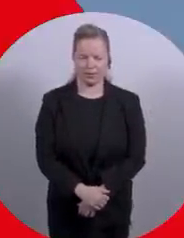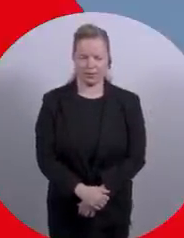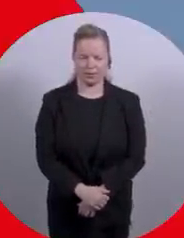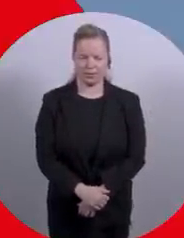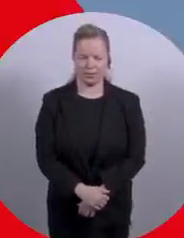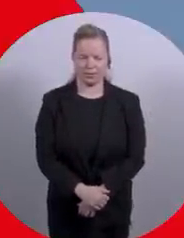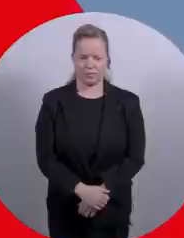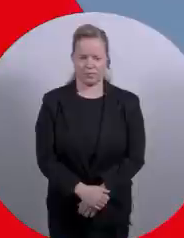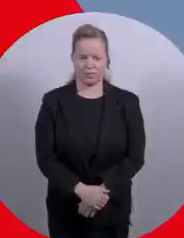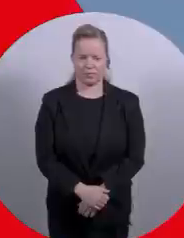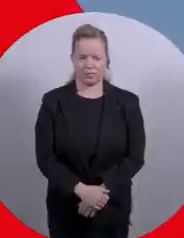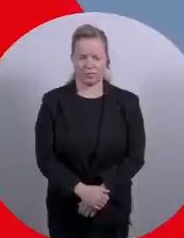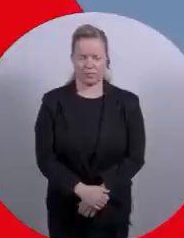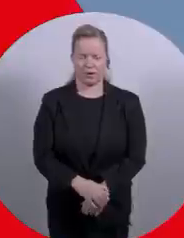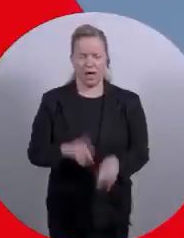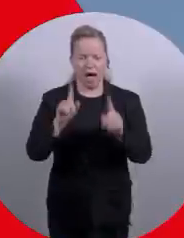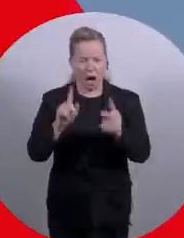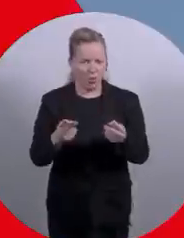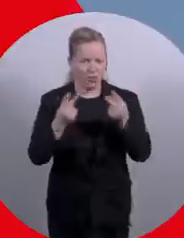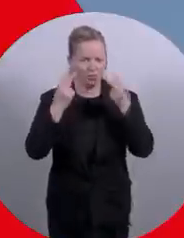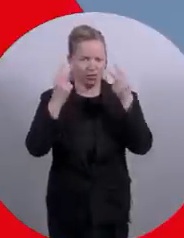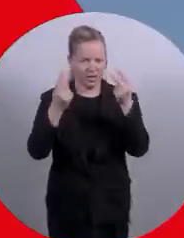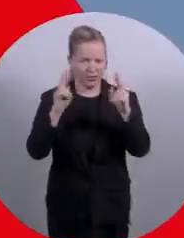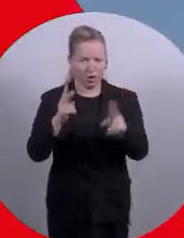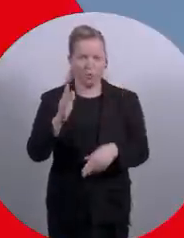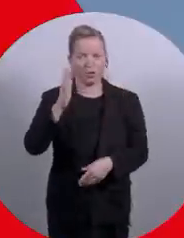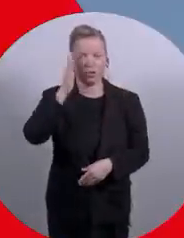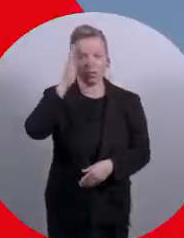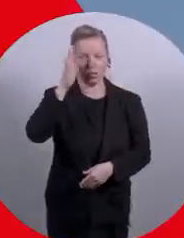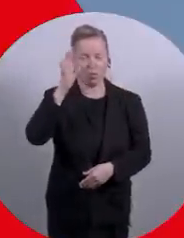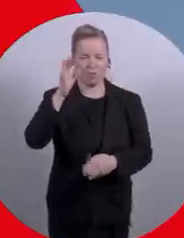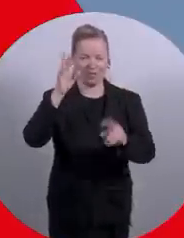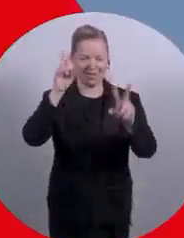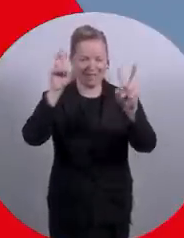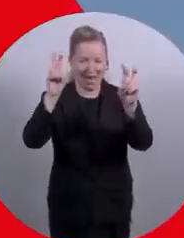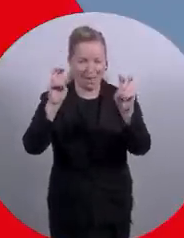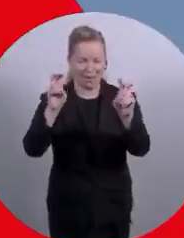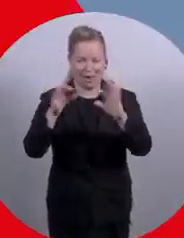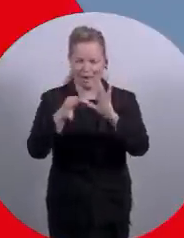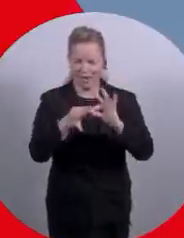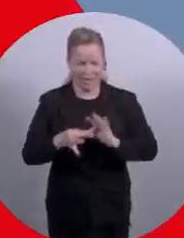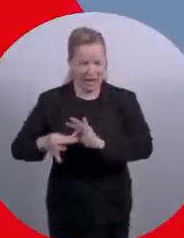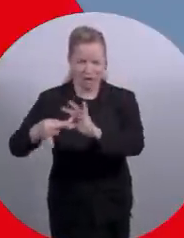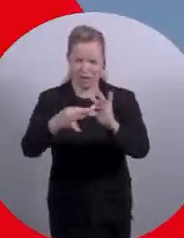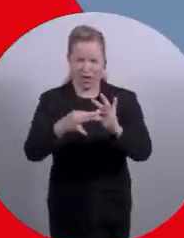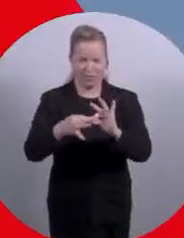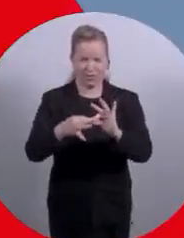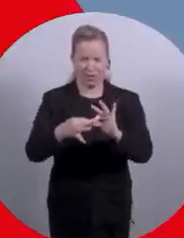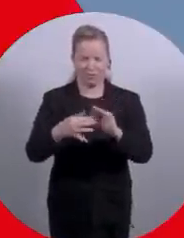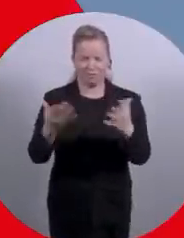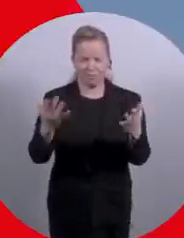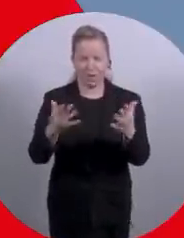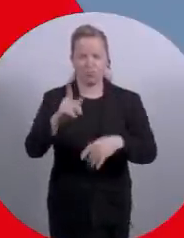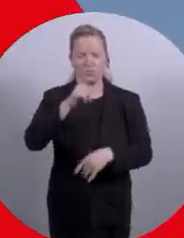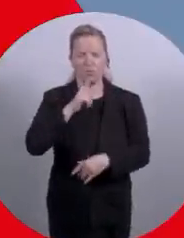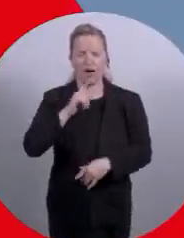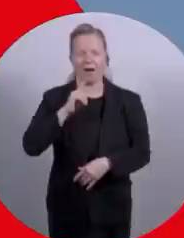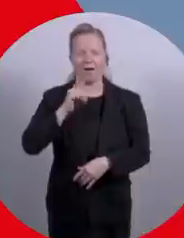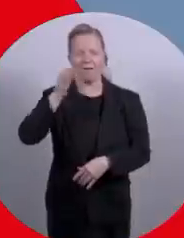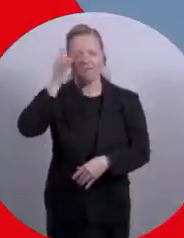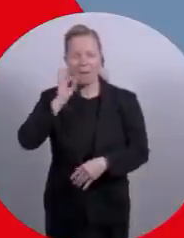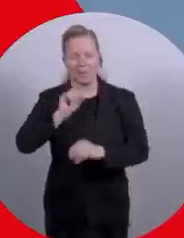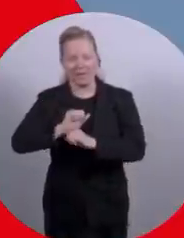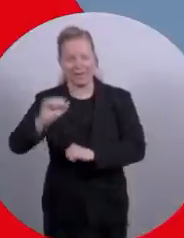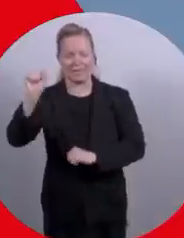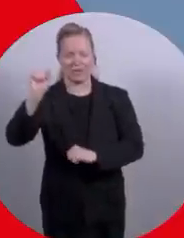es ist aber auch so wichtig weil wir die großen Zukunftsfragen die sich uns stellen als Gesellschaft einfach nur aus einer feministischen Perspektive